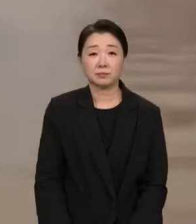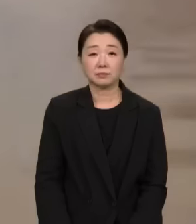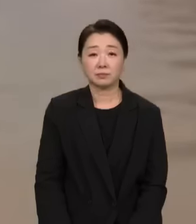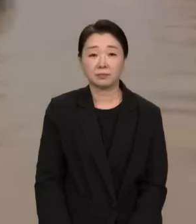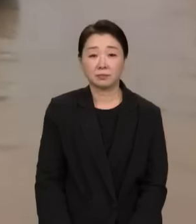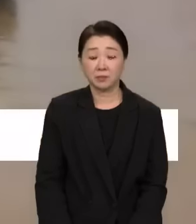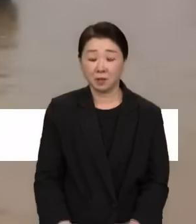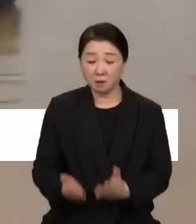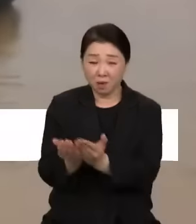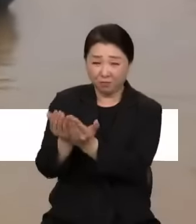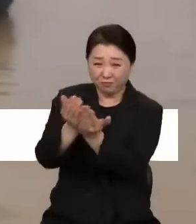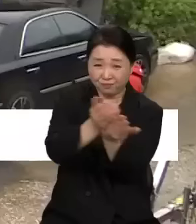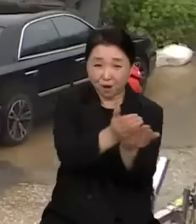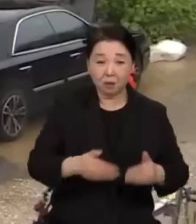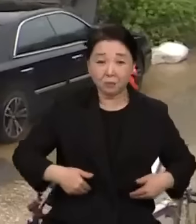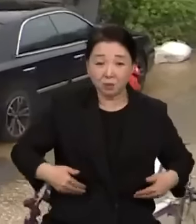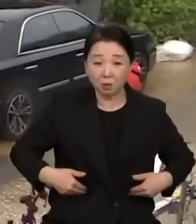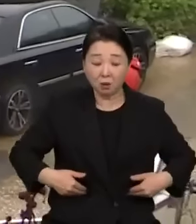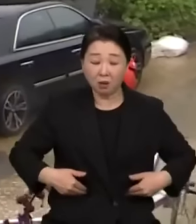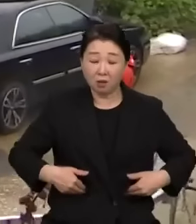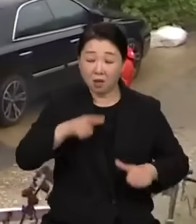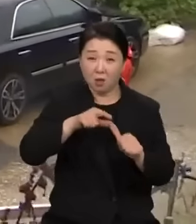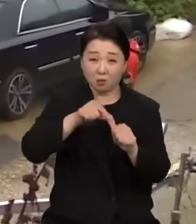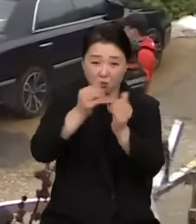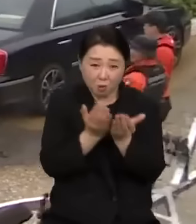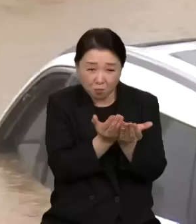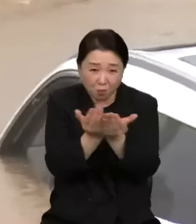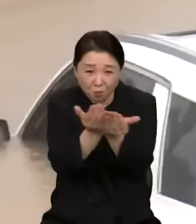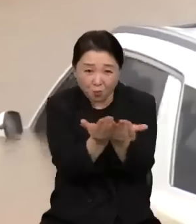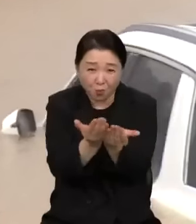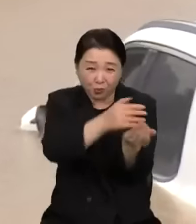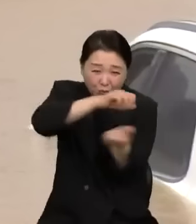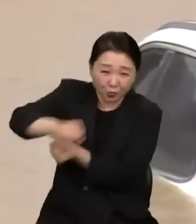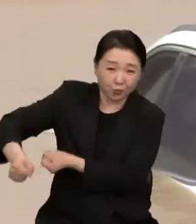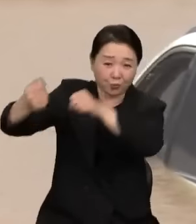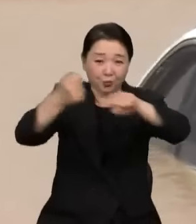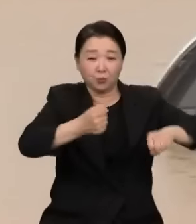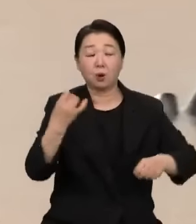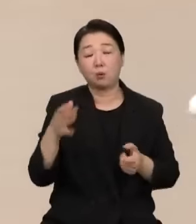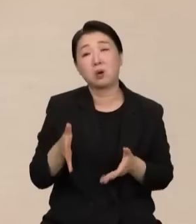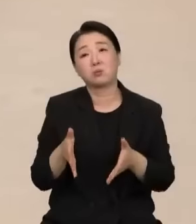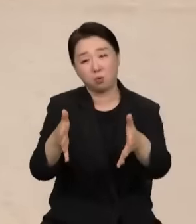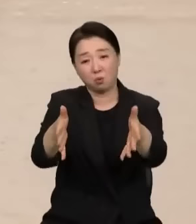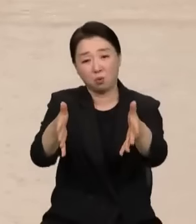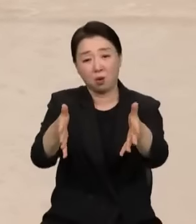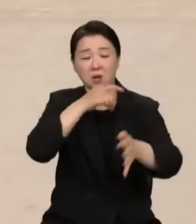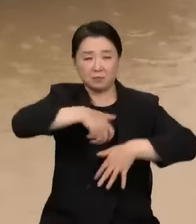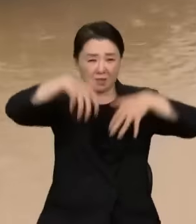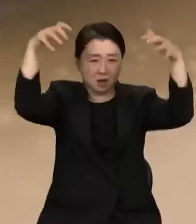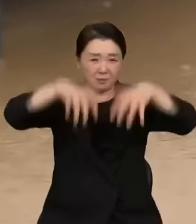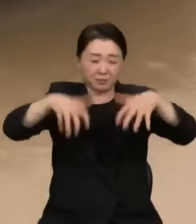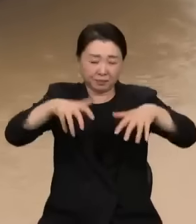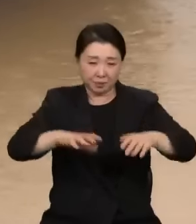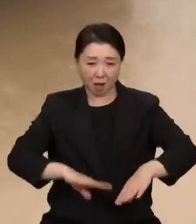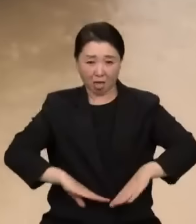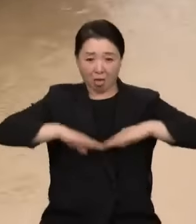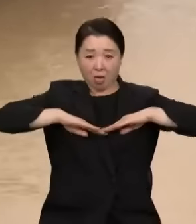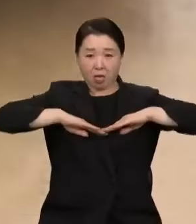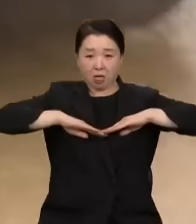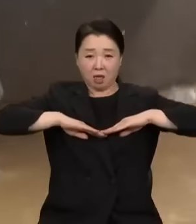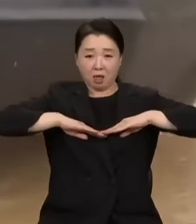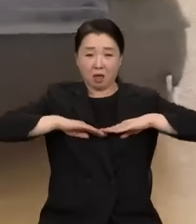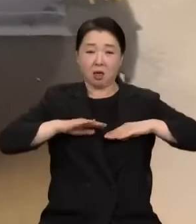뱃머리 돌려, 뱃머리 돌려. 구명보트가 물살을 가르는 이곳은 원래 도로였습니다. 쏟아진 비에 가슴 높이까지 물이